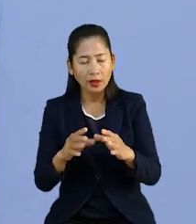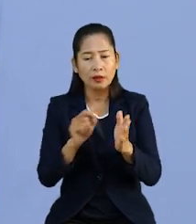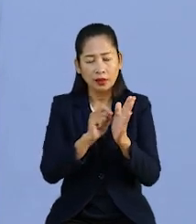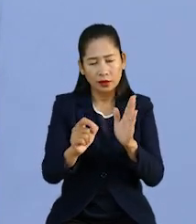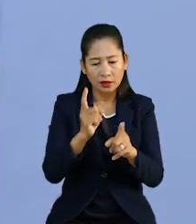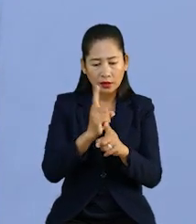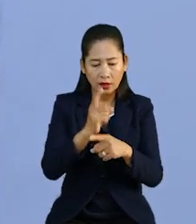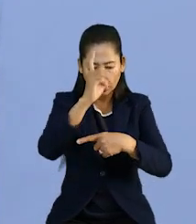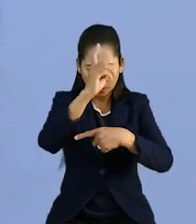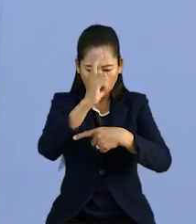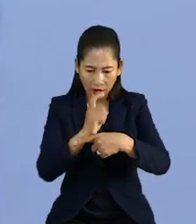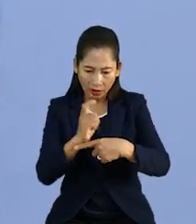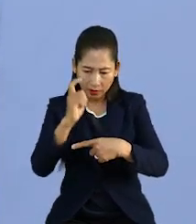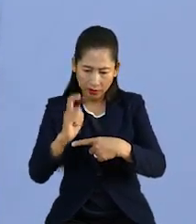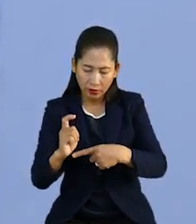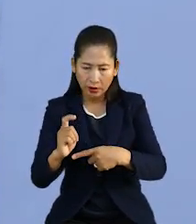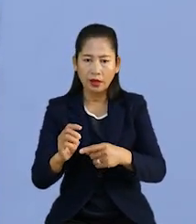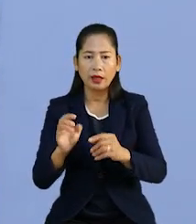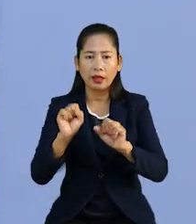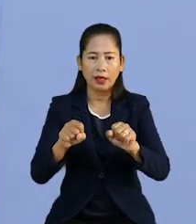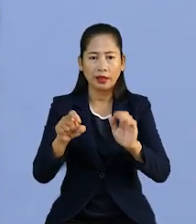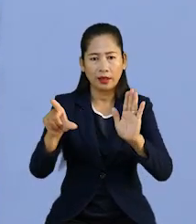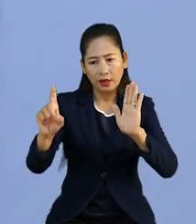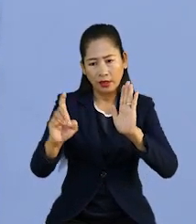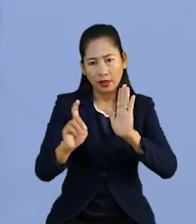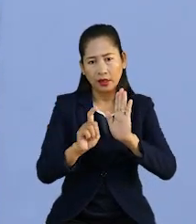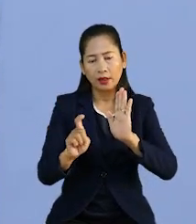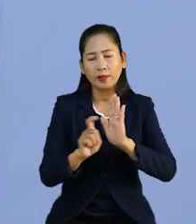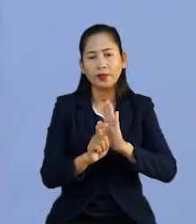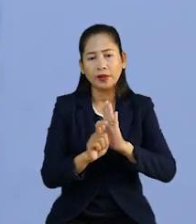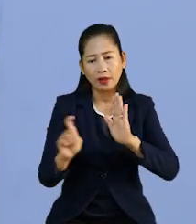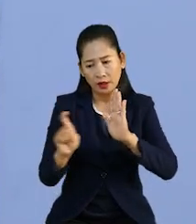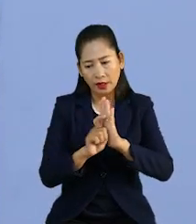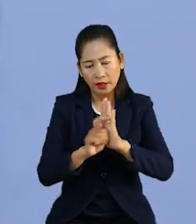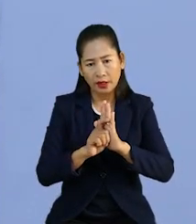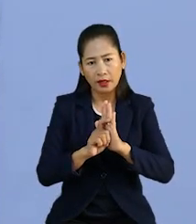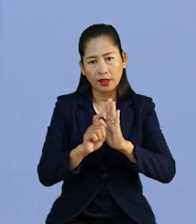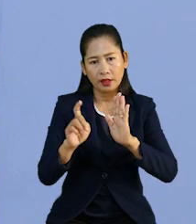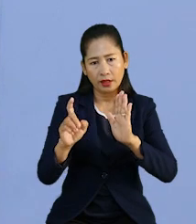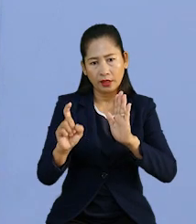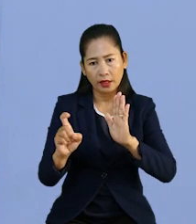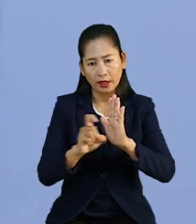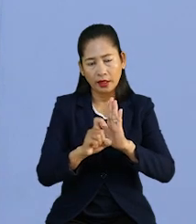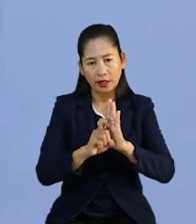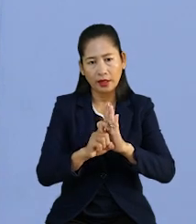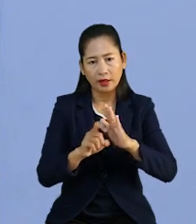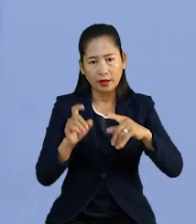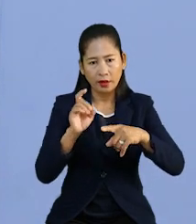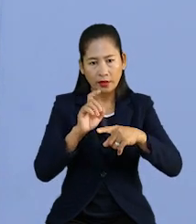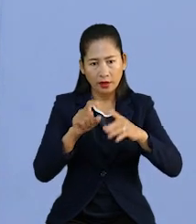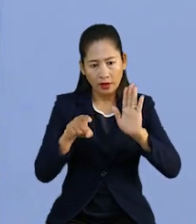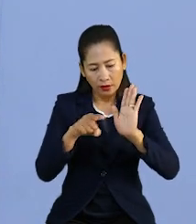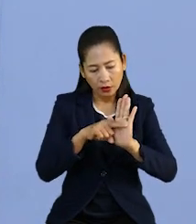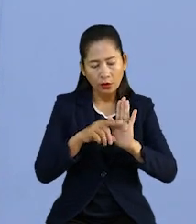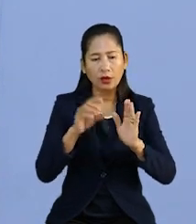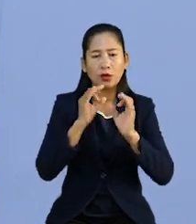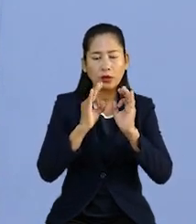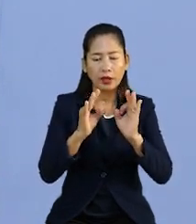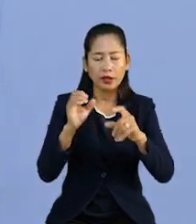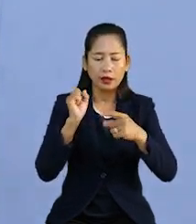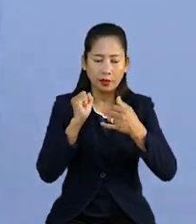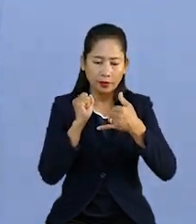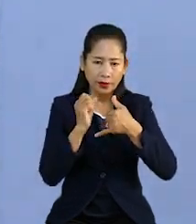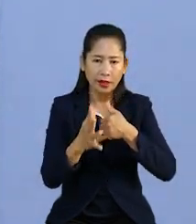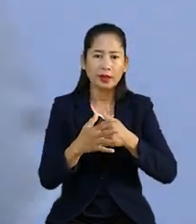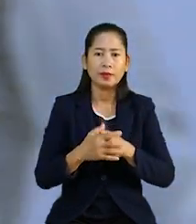sở xê trời tam tụng hai ta nè cổ ai kẹt nìa bảo mạng vị thịt đọ bàn rừng nữ bàn hai tỏ chẳng dưới chấp